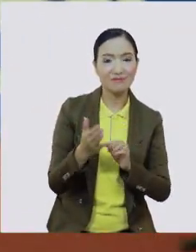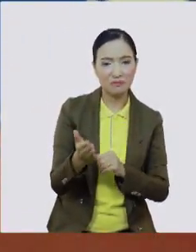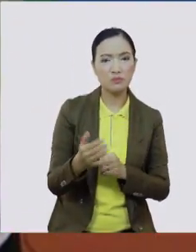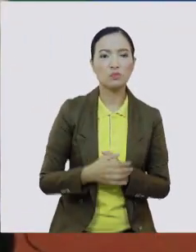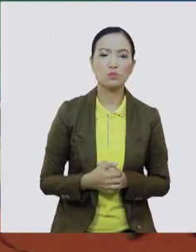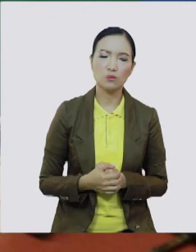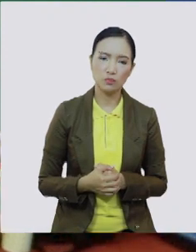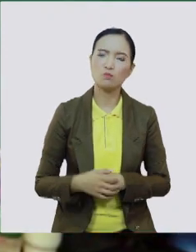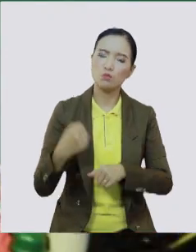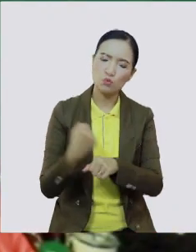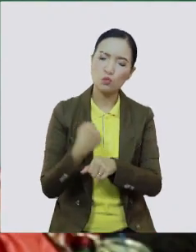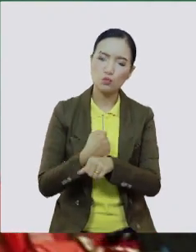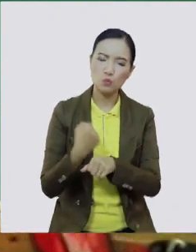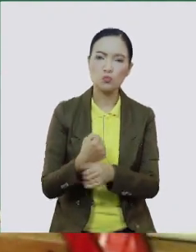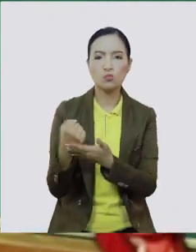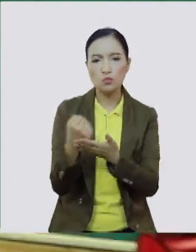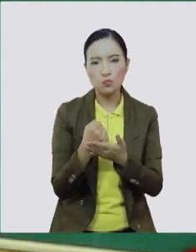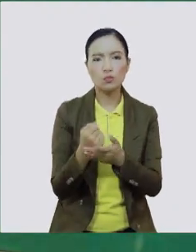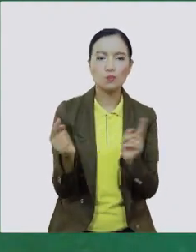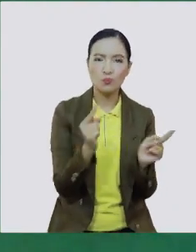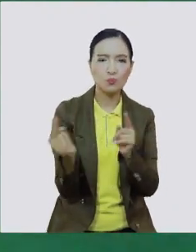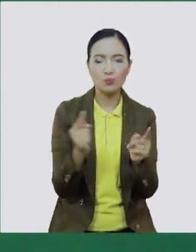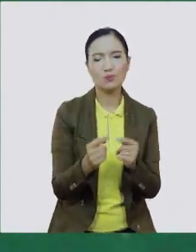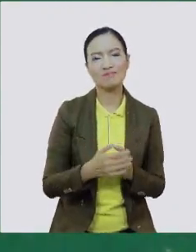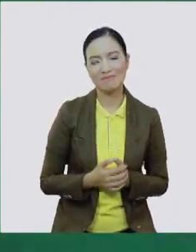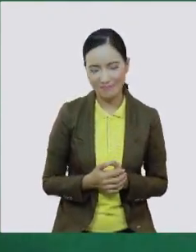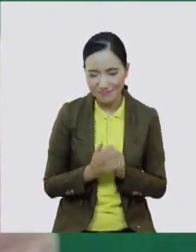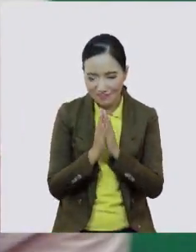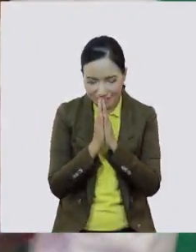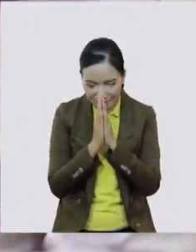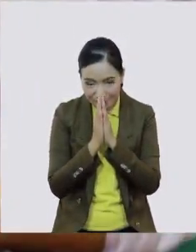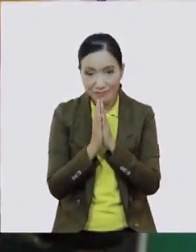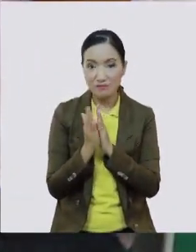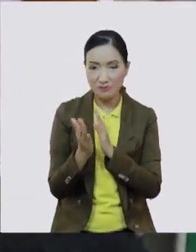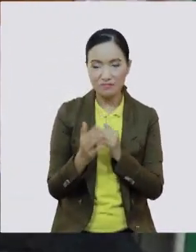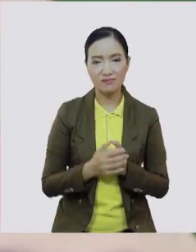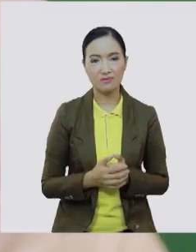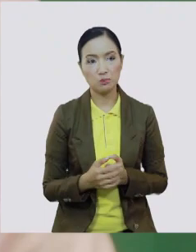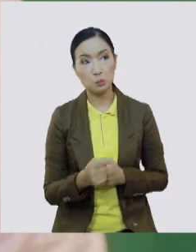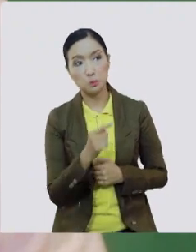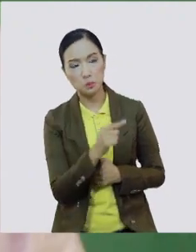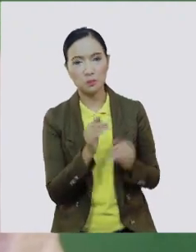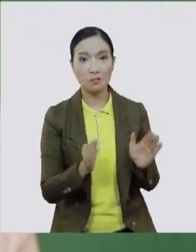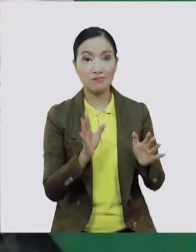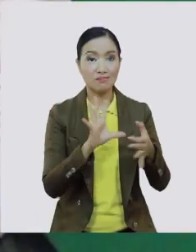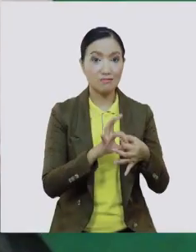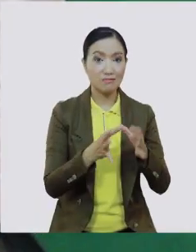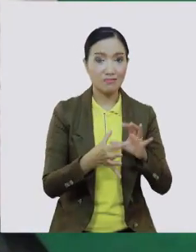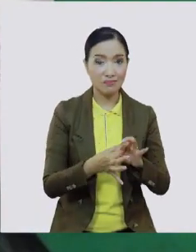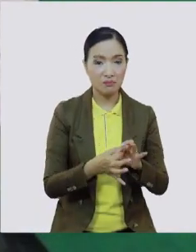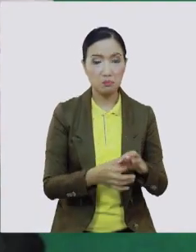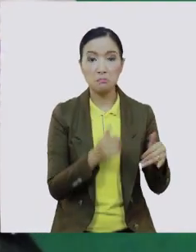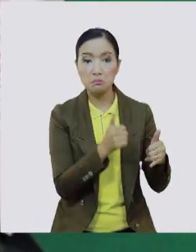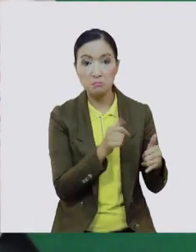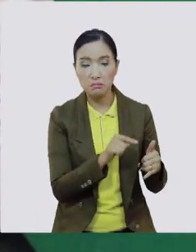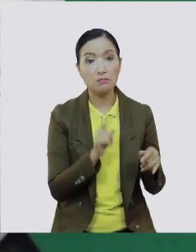รียกว่าเป็นผู้ซ้อมอยู่ตลอดอย่างต่อเนื่องเลยนะครับสวัสดีครับ สวัสดีครับผม เจอนักกีฬาดาวรุ่งของเ